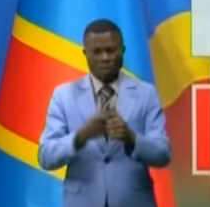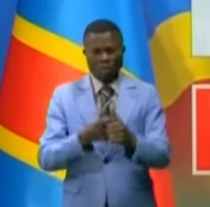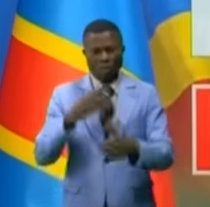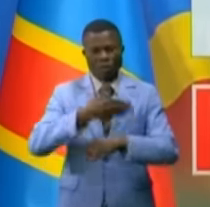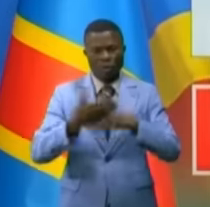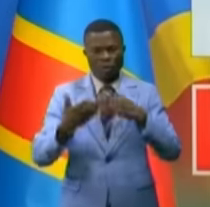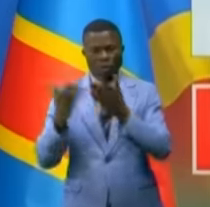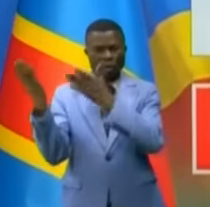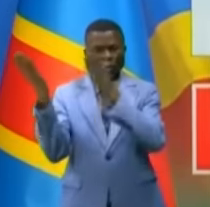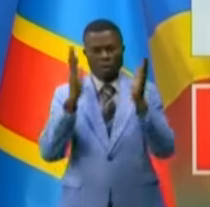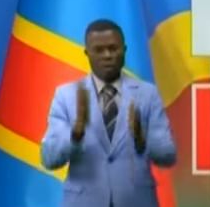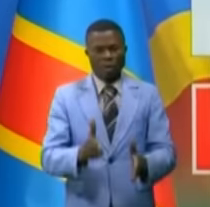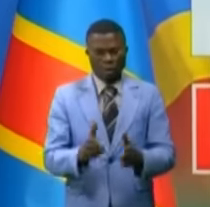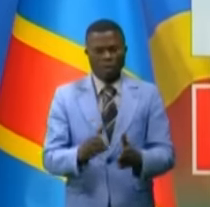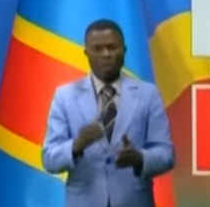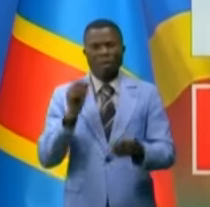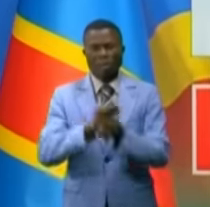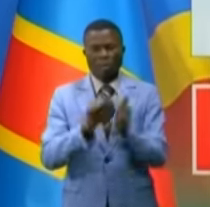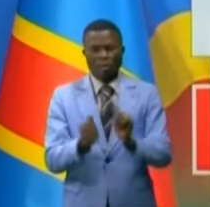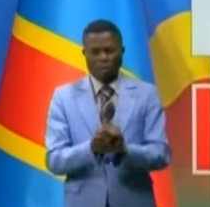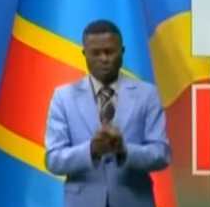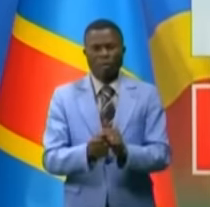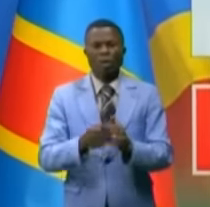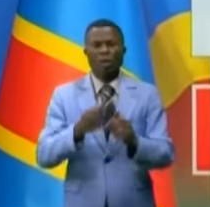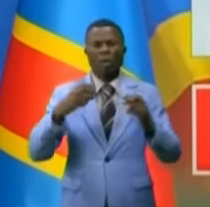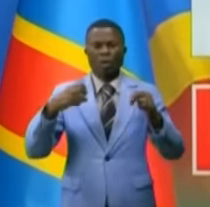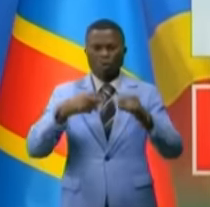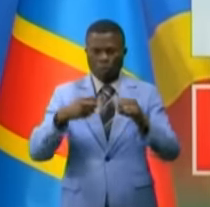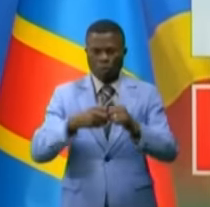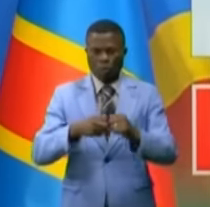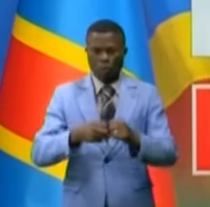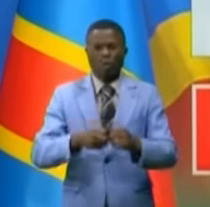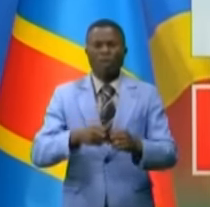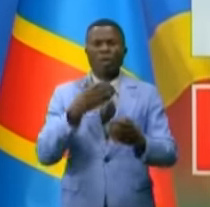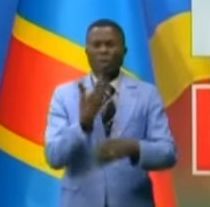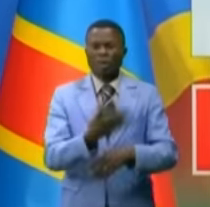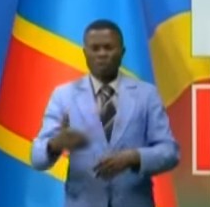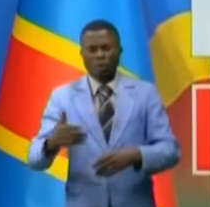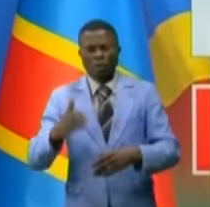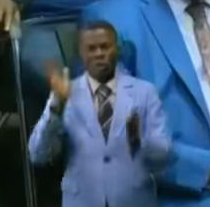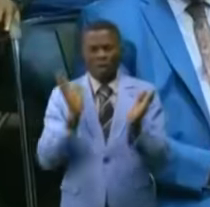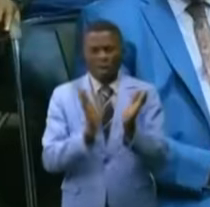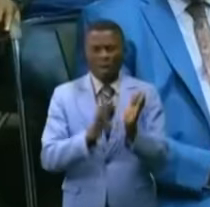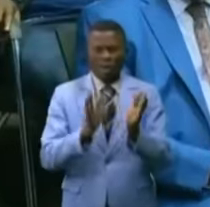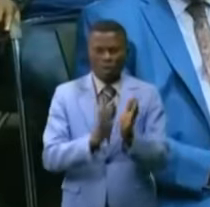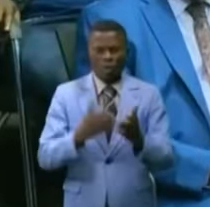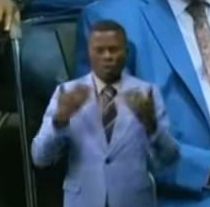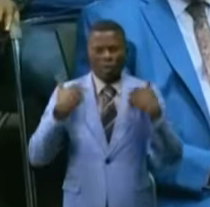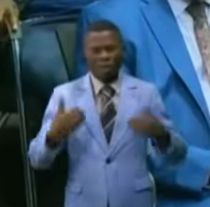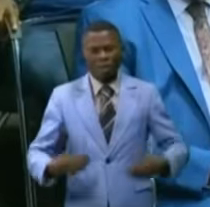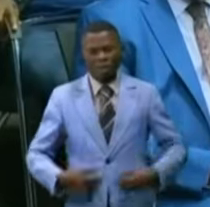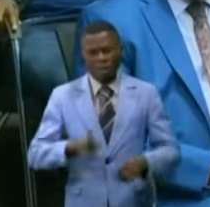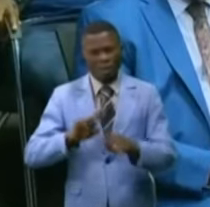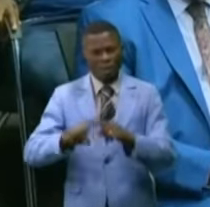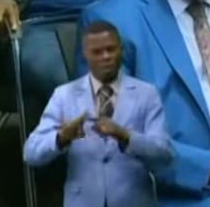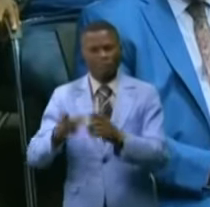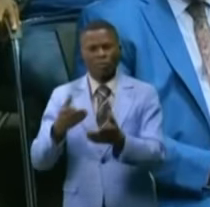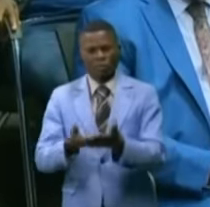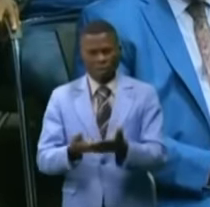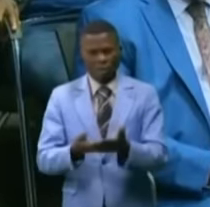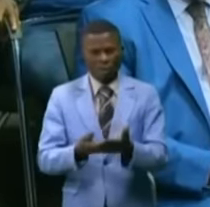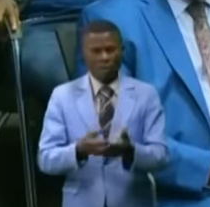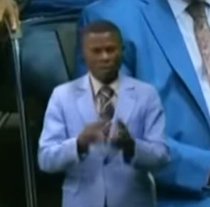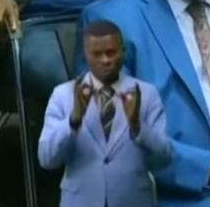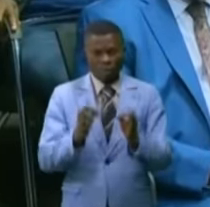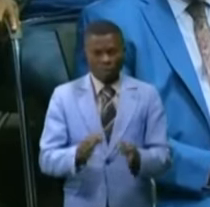des infrastructures énergétiques, il y a des infrastructures scolaires, sanitaires, et j'en passe. Mais